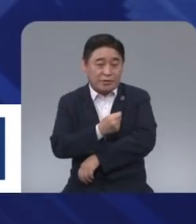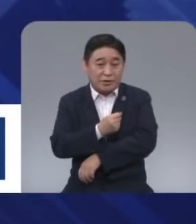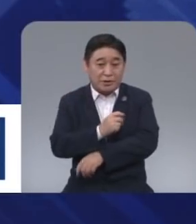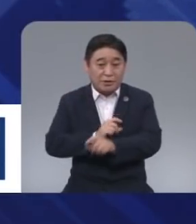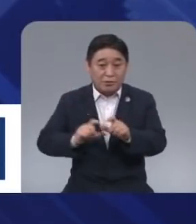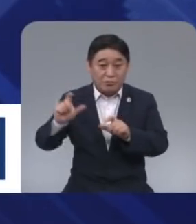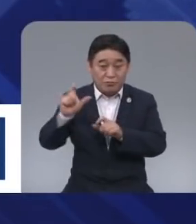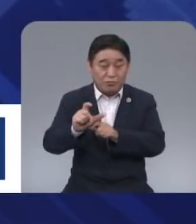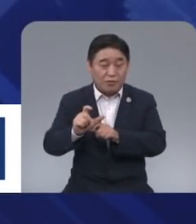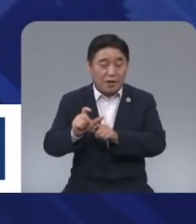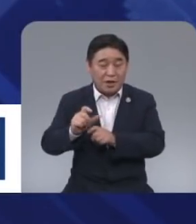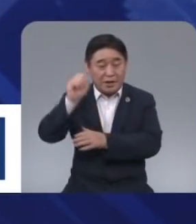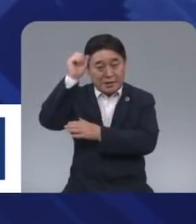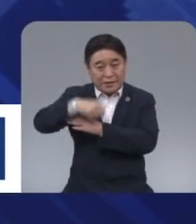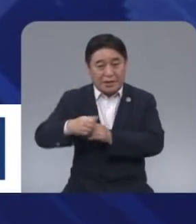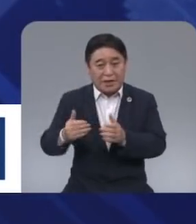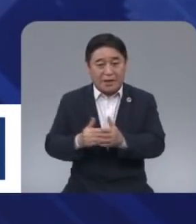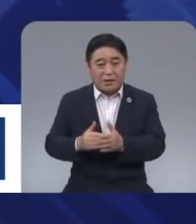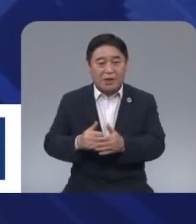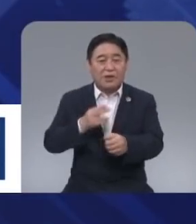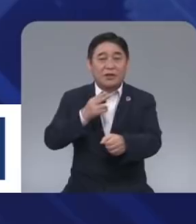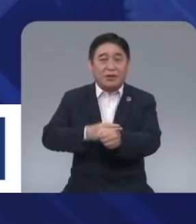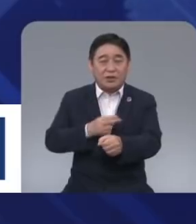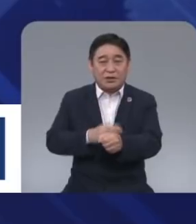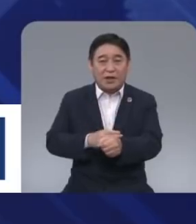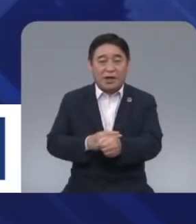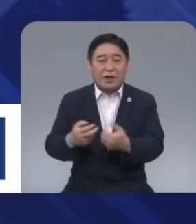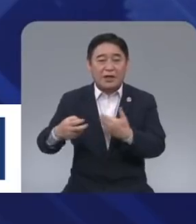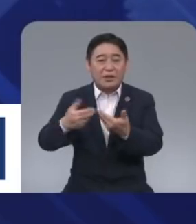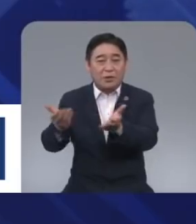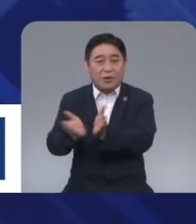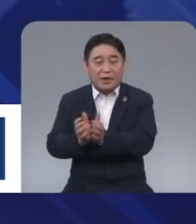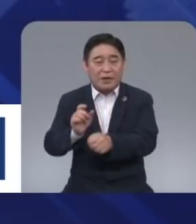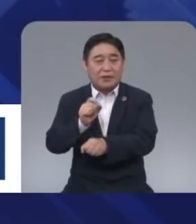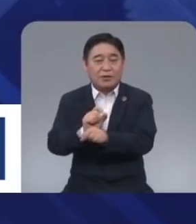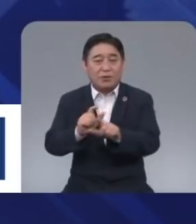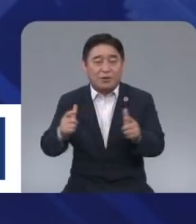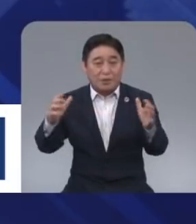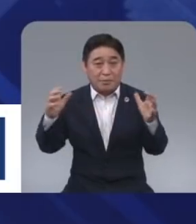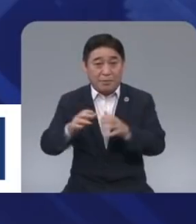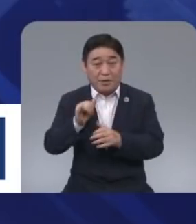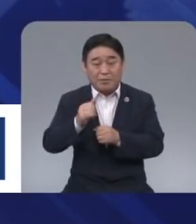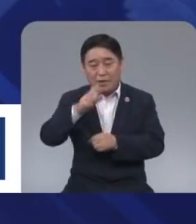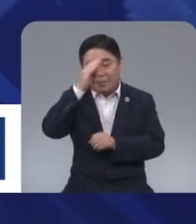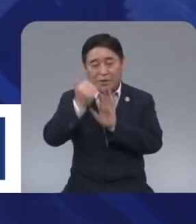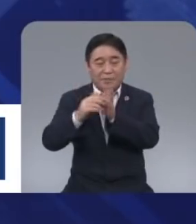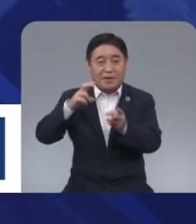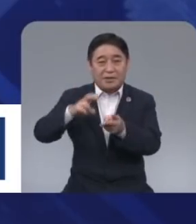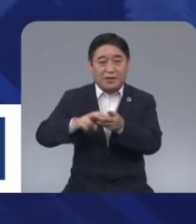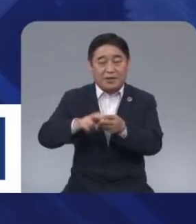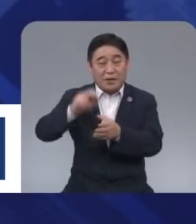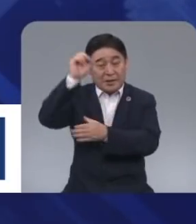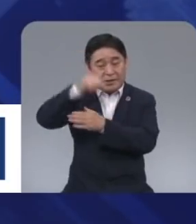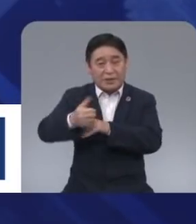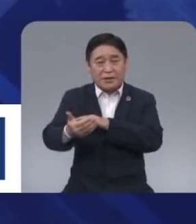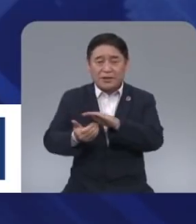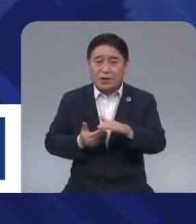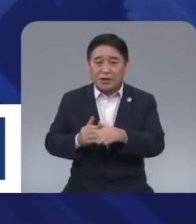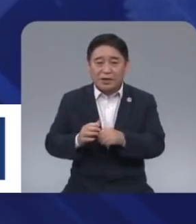접종을 승인하면서 접종 대상자에 교사와 의료계 종사자 등을 포함시켰습니다. 질병통제예방센터 승인에